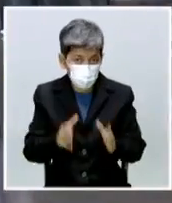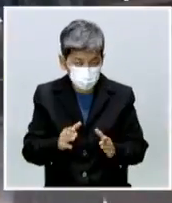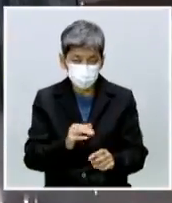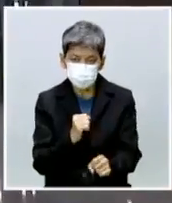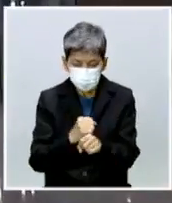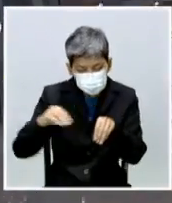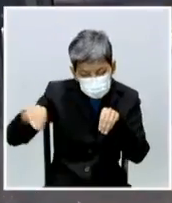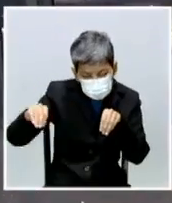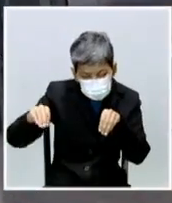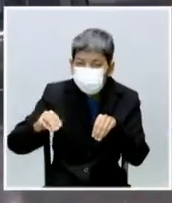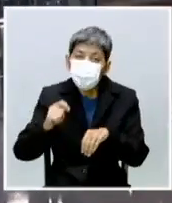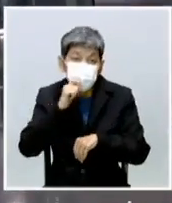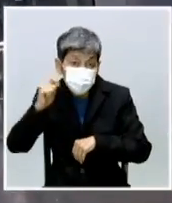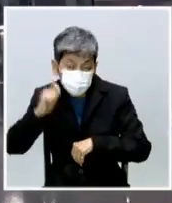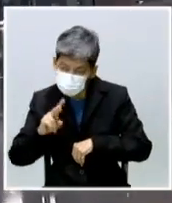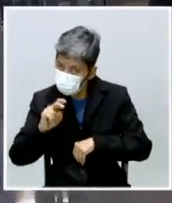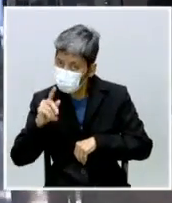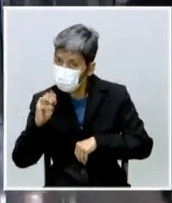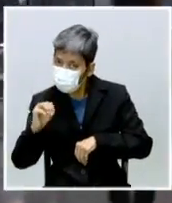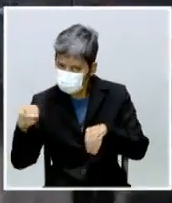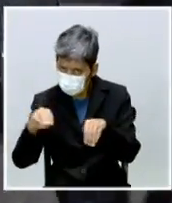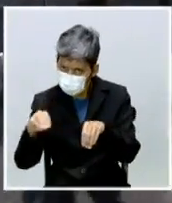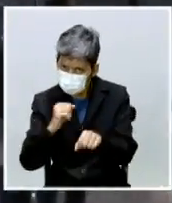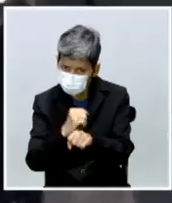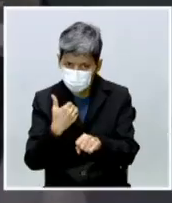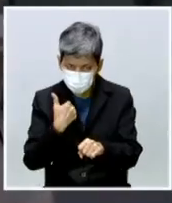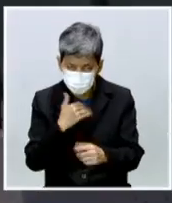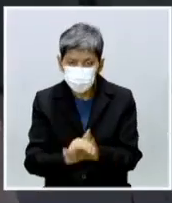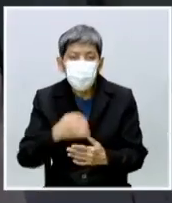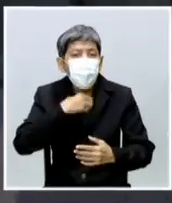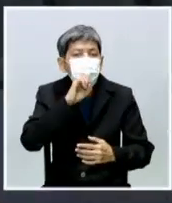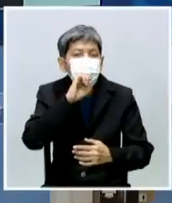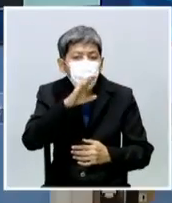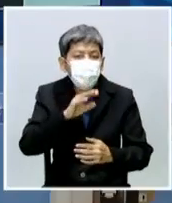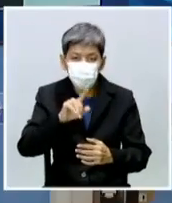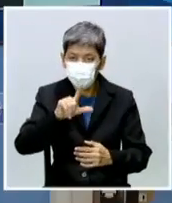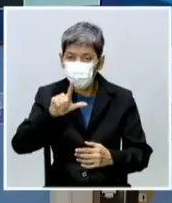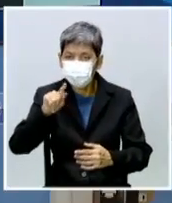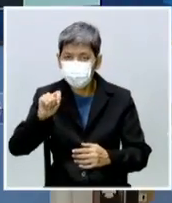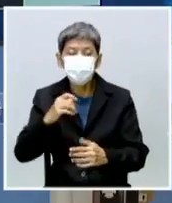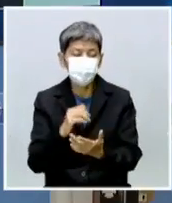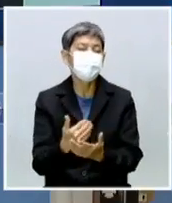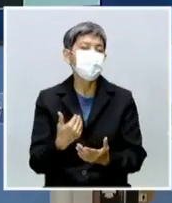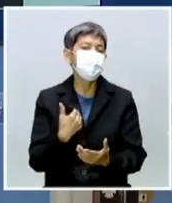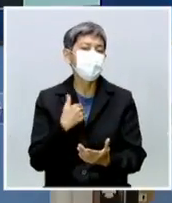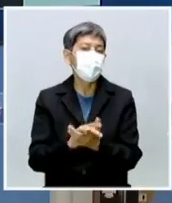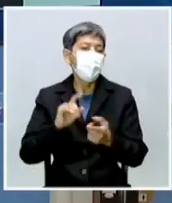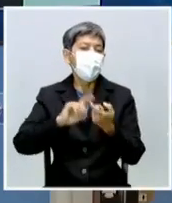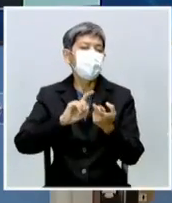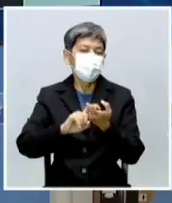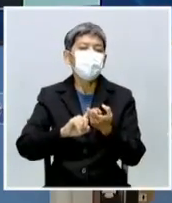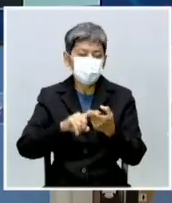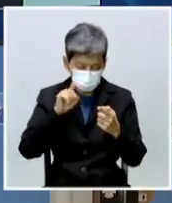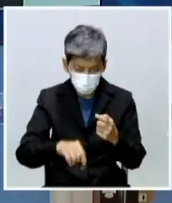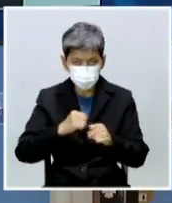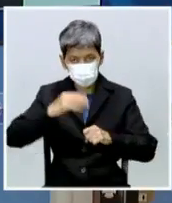อยู่ห่างจากชายแดนยูเครน200กิโลเมตรเท่านั้นแดนิลอฟบอกกับสำนักข่าวรอยเตอร์สเมื่อสัปดาห์ที่แล้วค่ะว่ารัสเซียจำเป็น